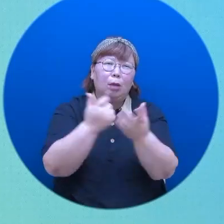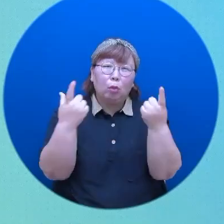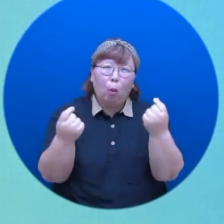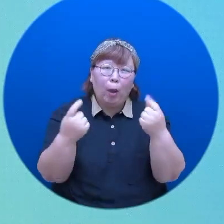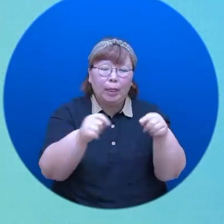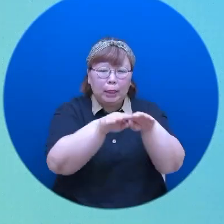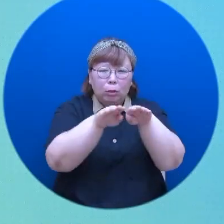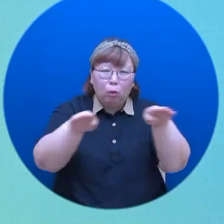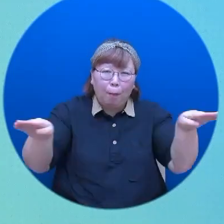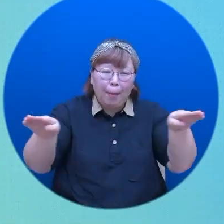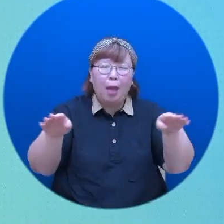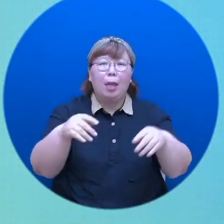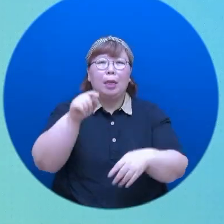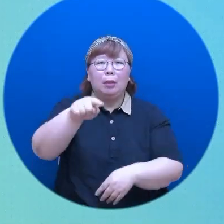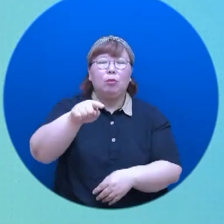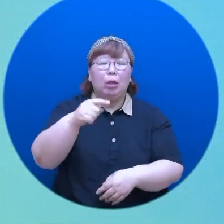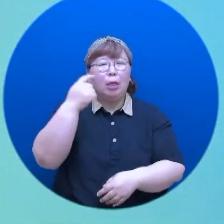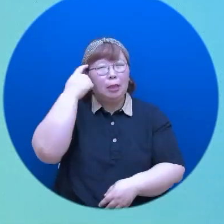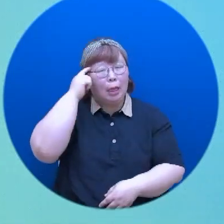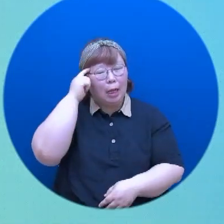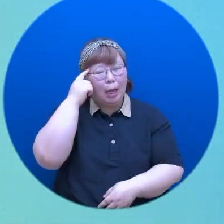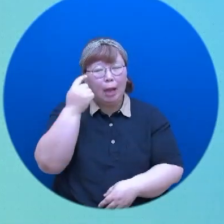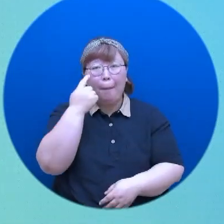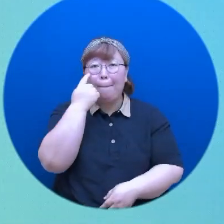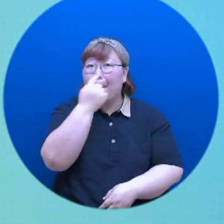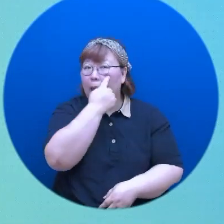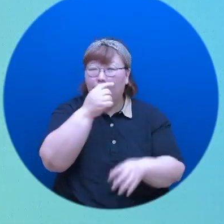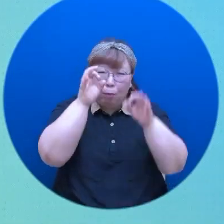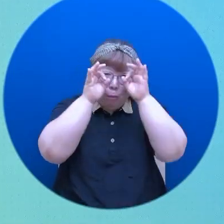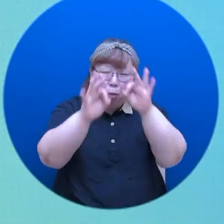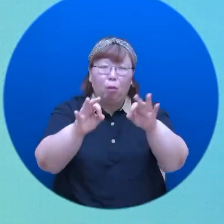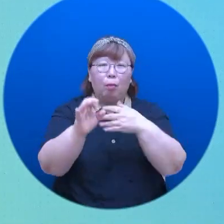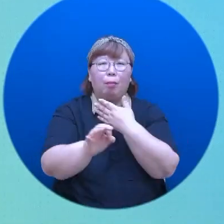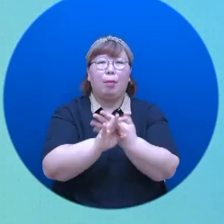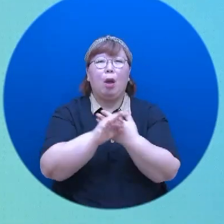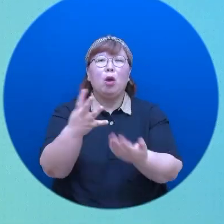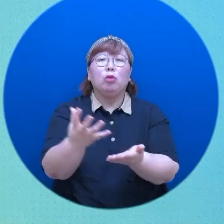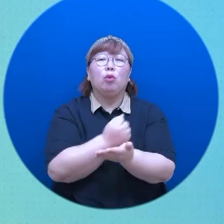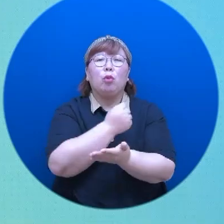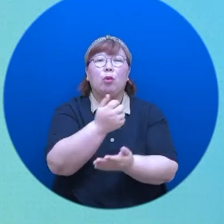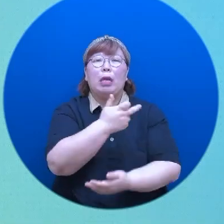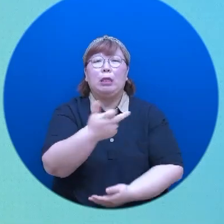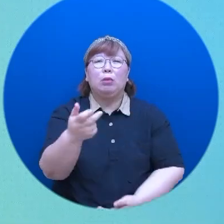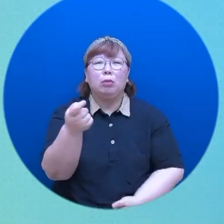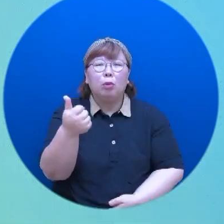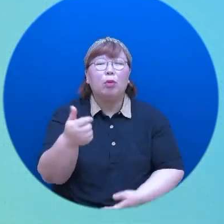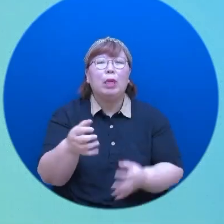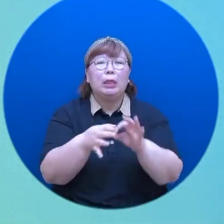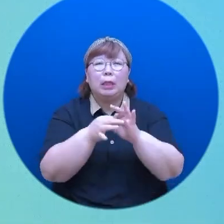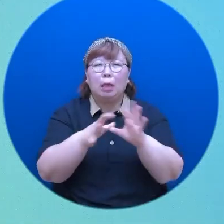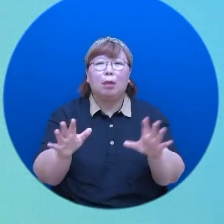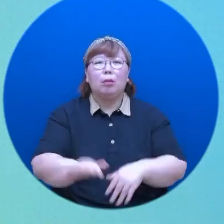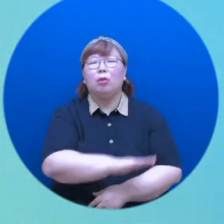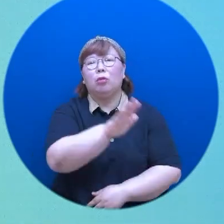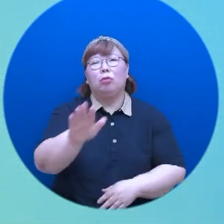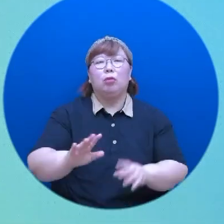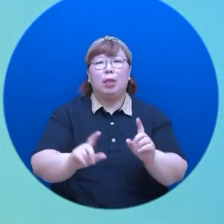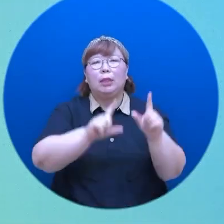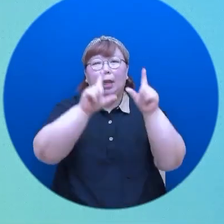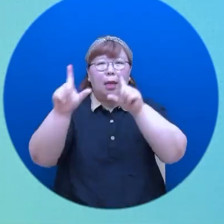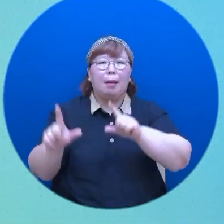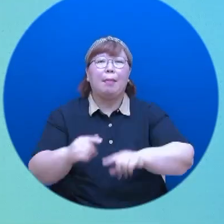그분의 관점으로 우리 인생을 바라볼 때 소유의 크기에 상관없이 우리 삶에